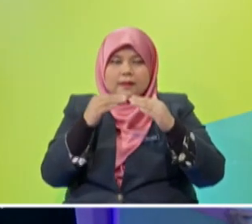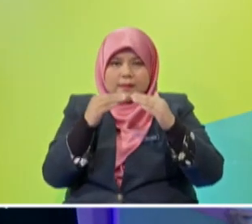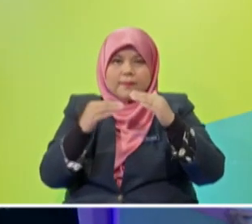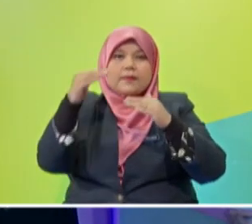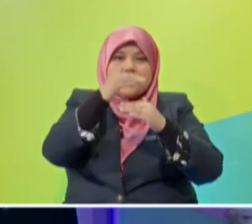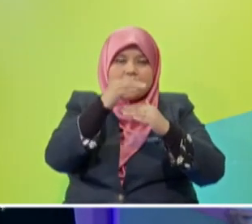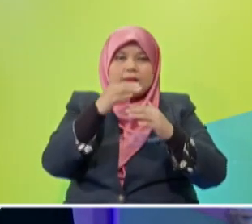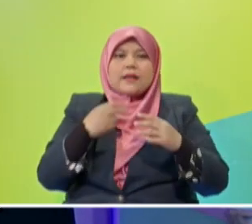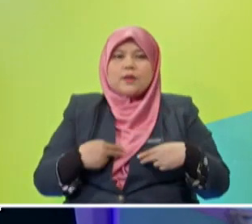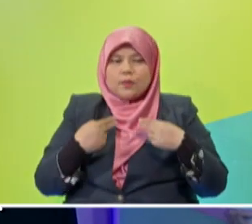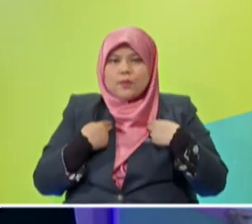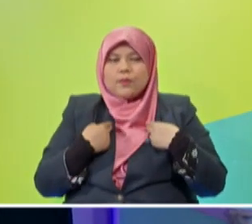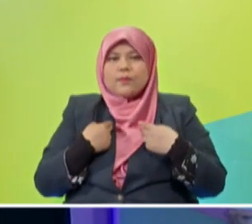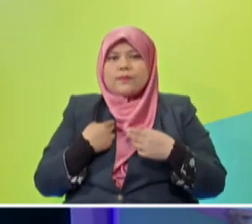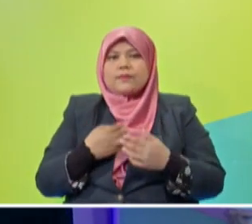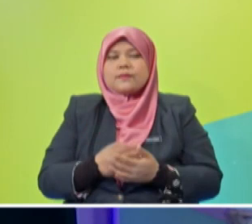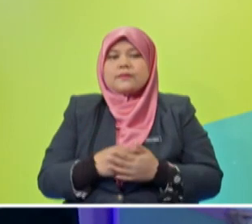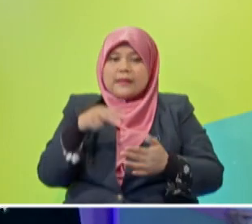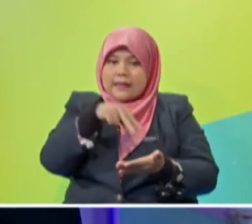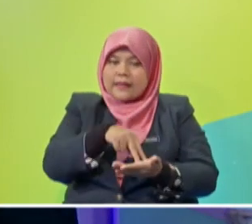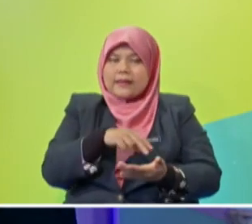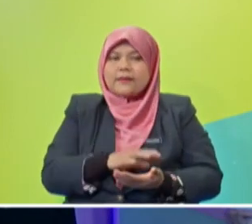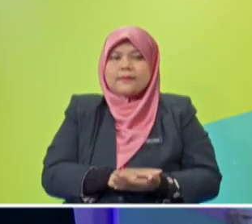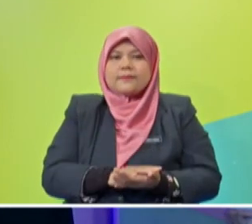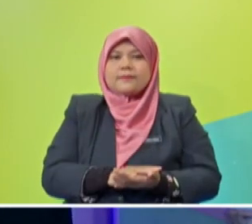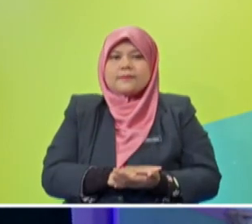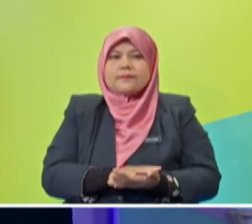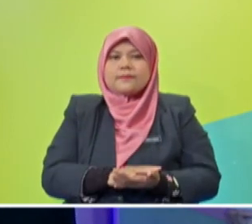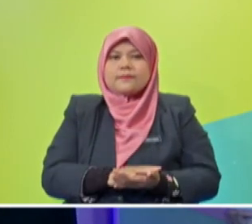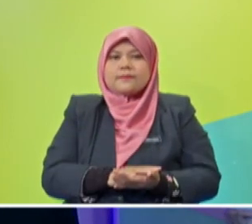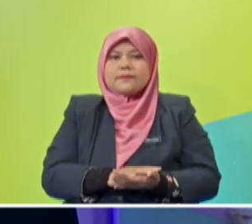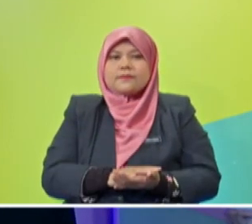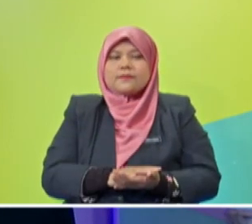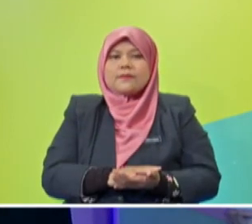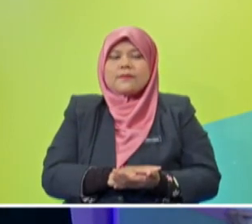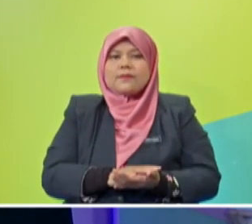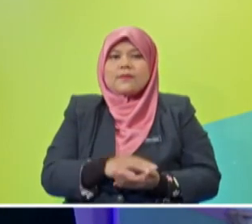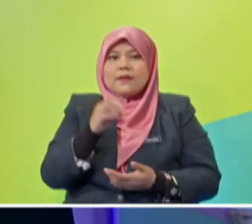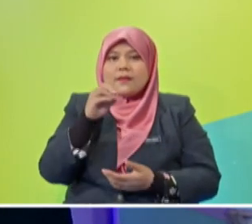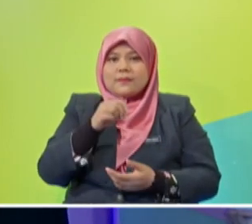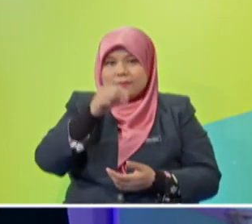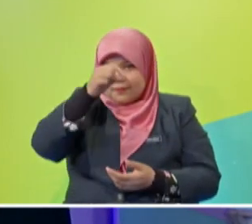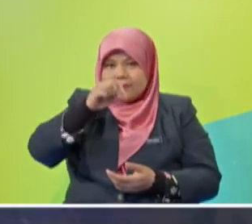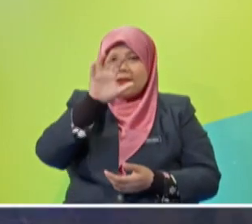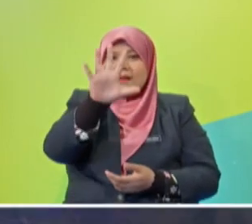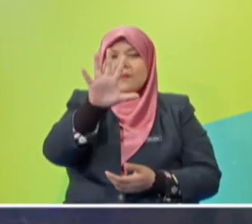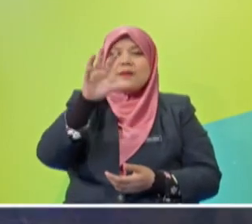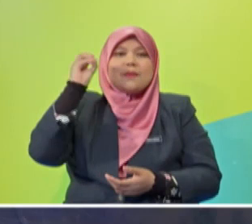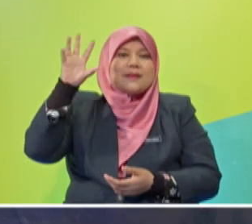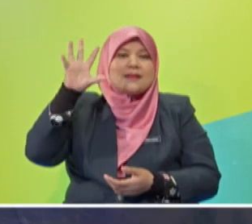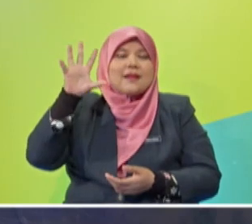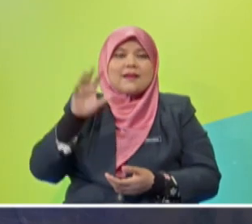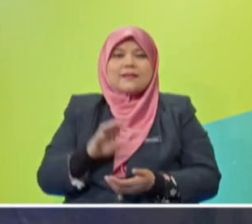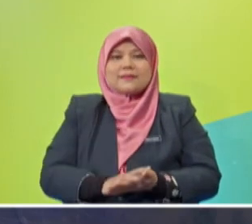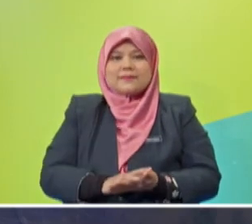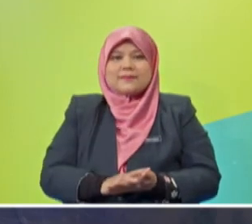Baik. Jadi kita akan lihat jawapan Alia tadi, cikgu bagi markah penuh. Markah penuh berapa? 5 bintang. 5 bintang untuk Alia.